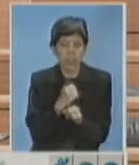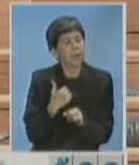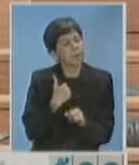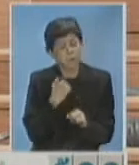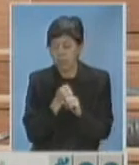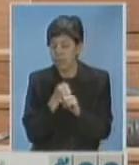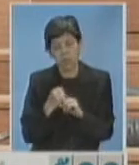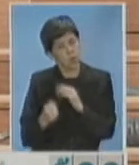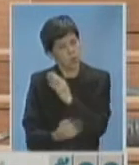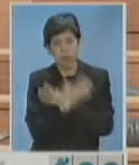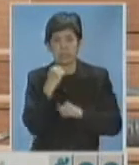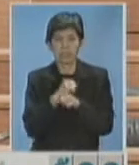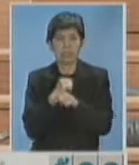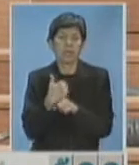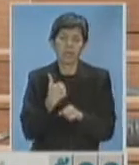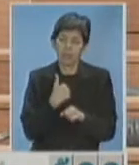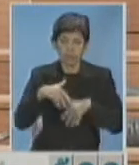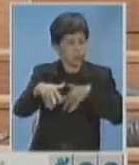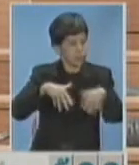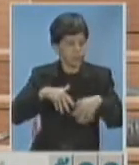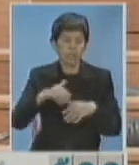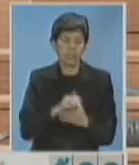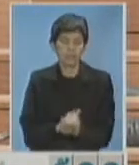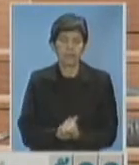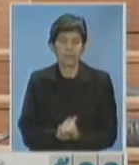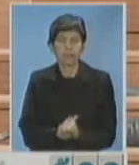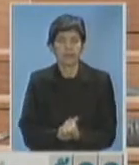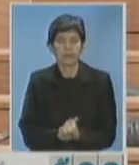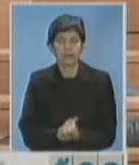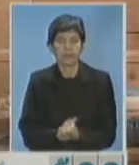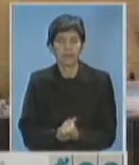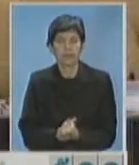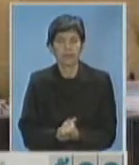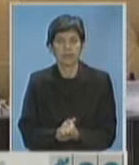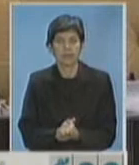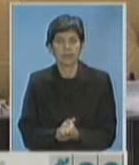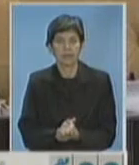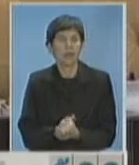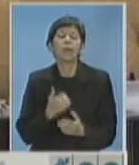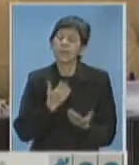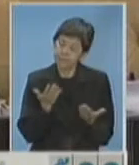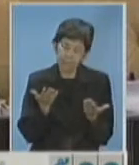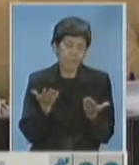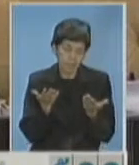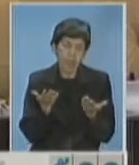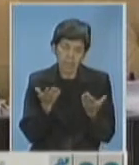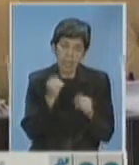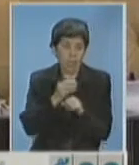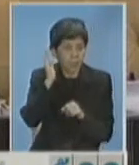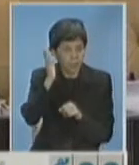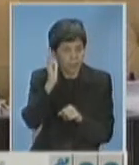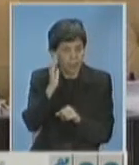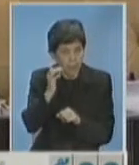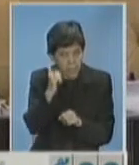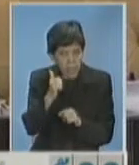ำหน้าที่อย่างเต็มที่ในฐานะผู้แทนของปวงชนชาวไทยครับกราบขอบคุณ ผมไม่ขัดข้องนะฮะในการอภิปราย